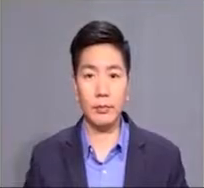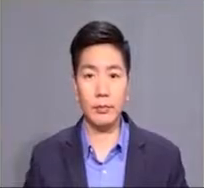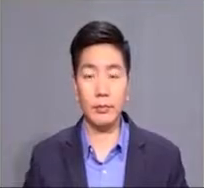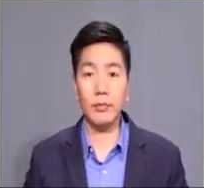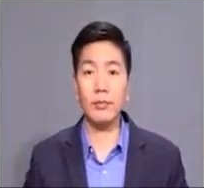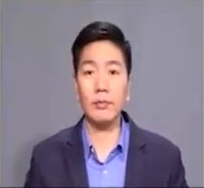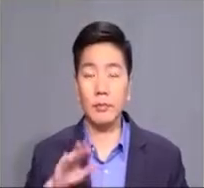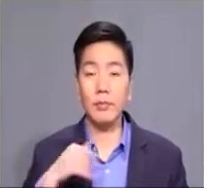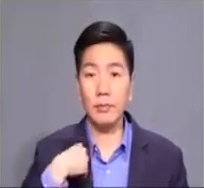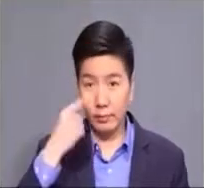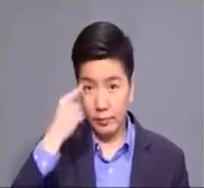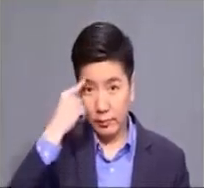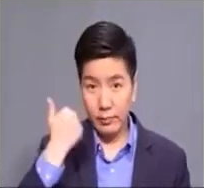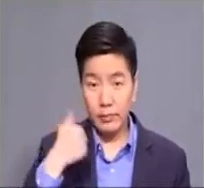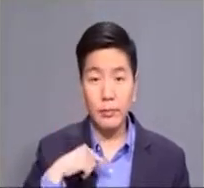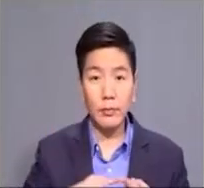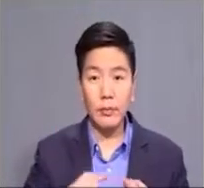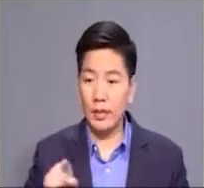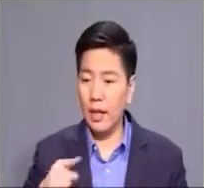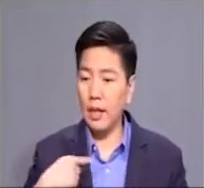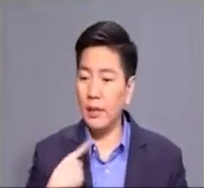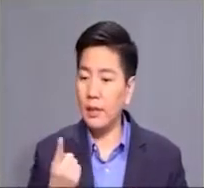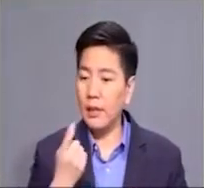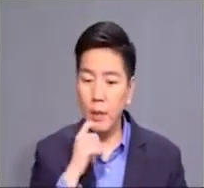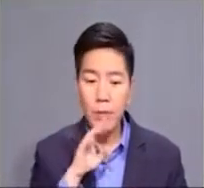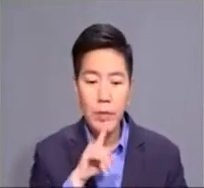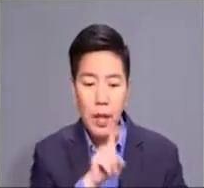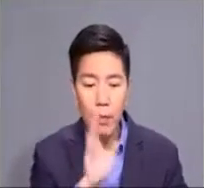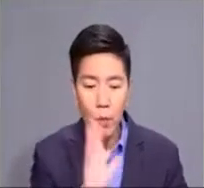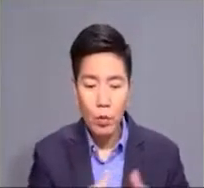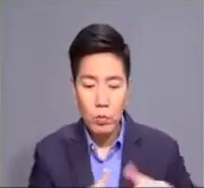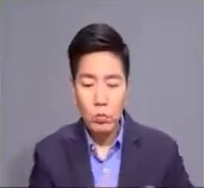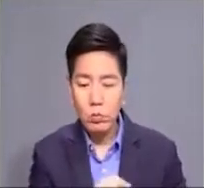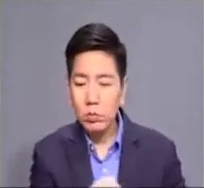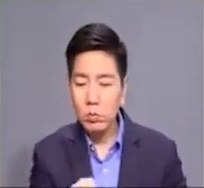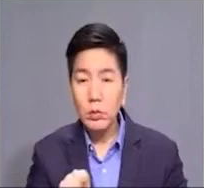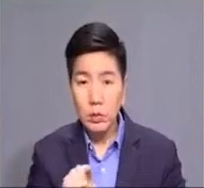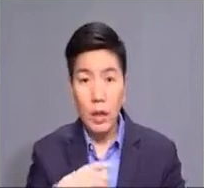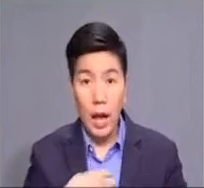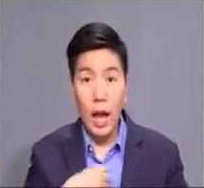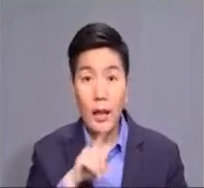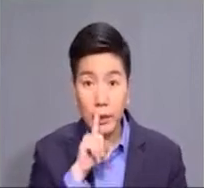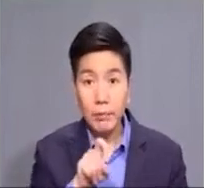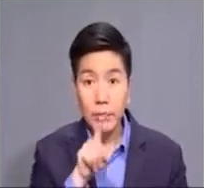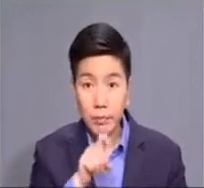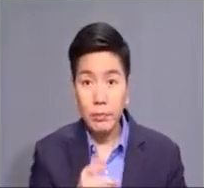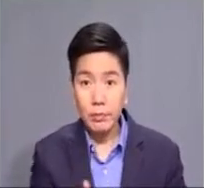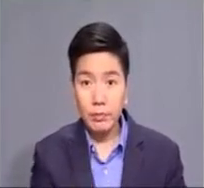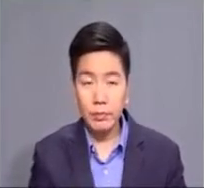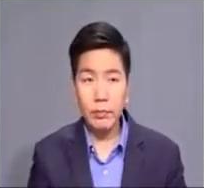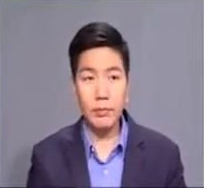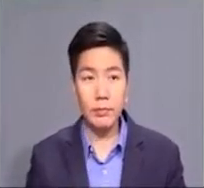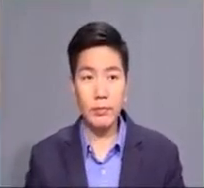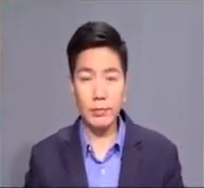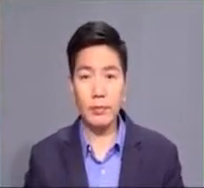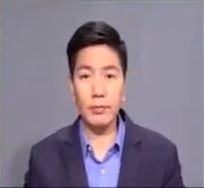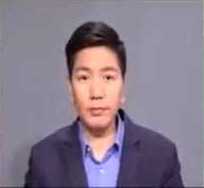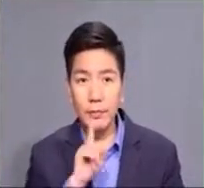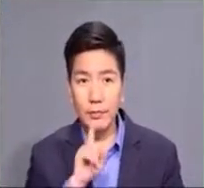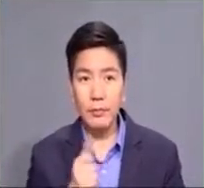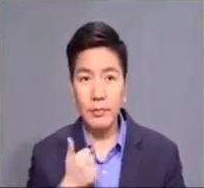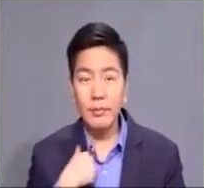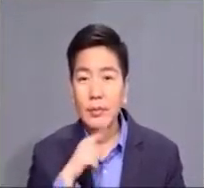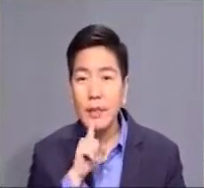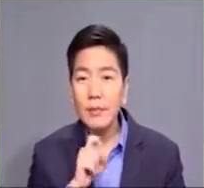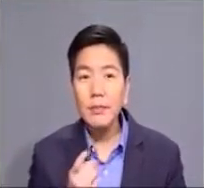คุณกัมพูเนี่ยเขาถามชาวบ้านแบบอะไรก็ไม่รู้อ่ะคุณอยากถามเขาไหมอ่ะ อยากถามเหมือนกัน ประธาน